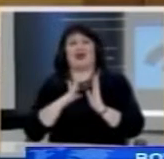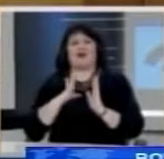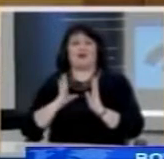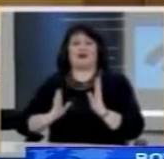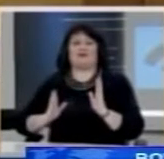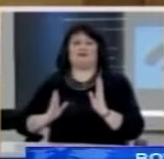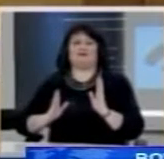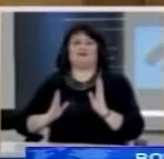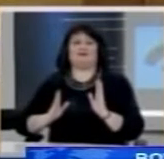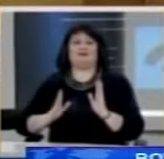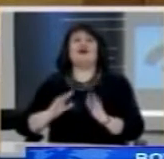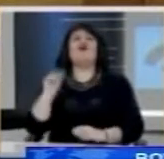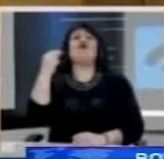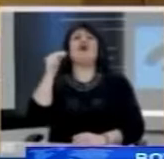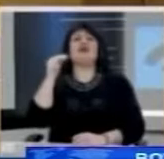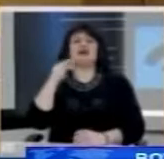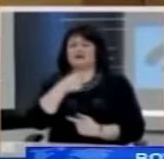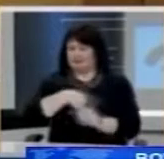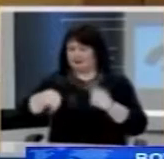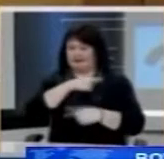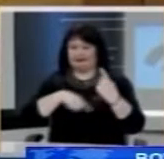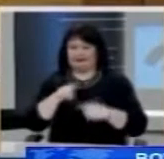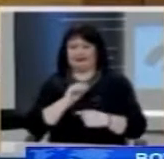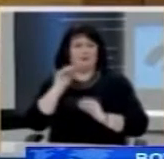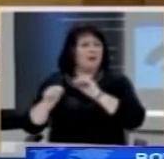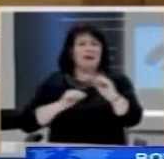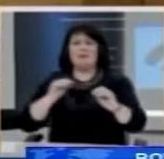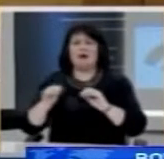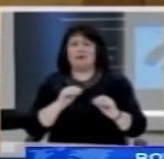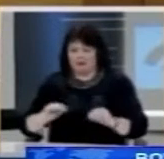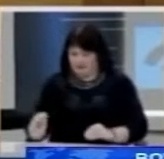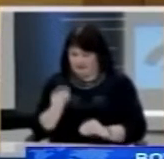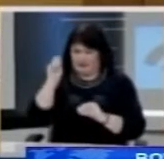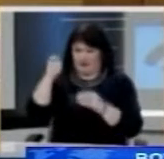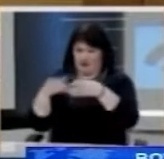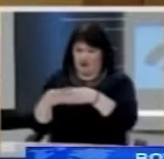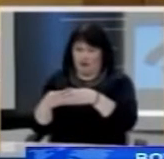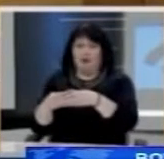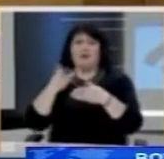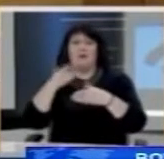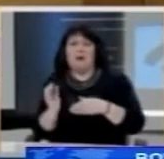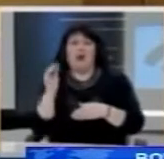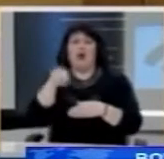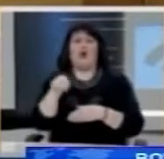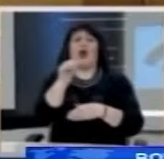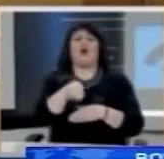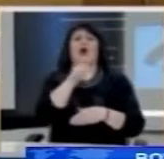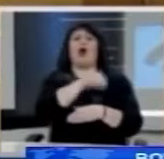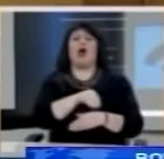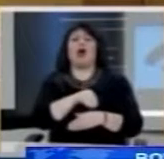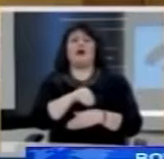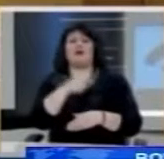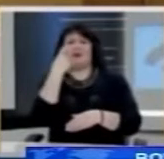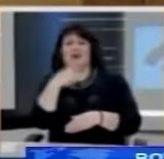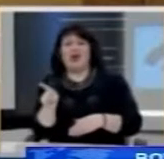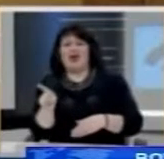για περιφερόμενους βουλευτές, οι οποίοι αλλιώς εξελέγησαν σε αυτή τη Βουλή, αλλιώς έδρασαν